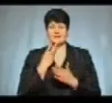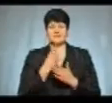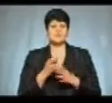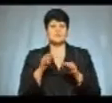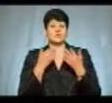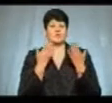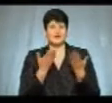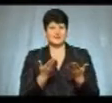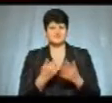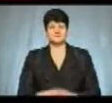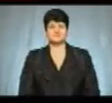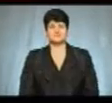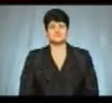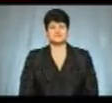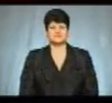таке.